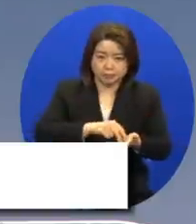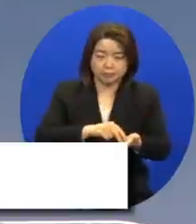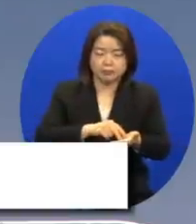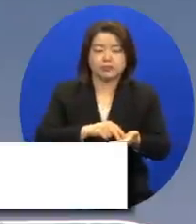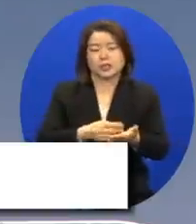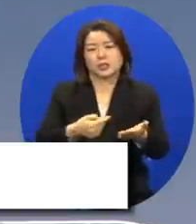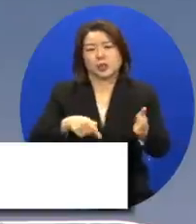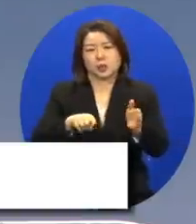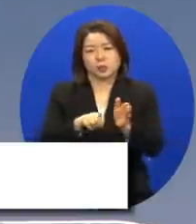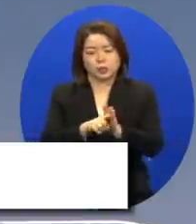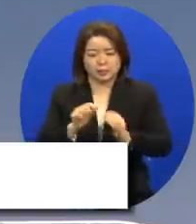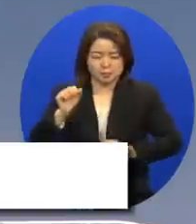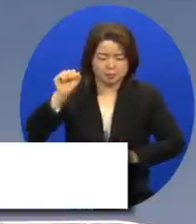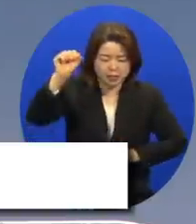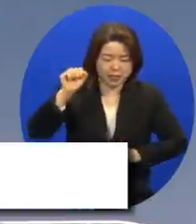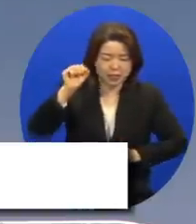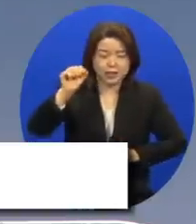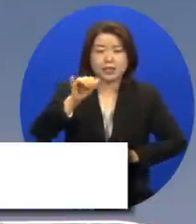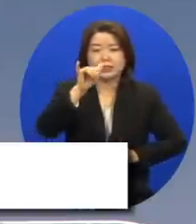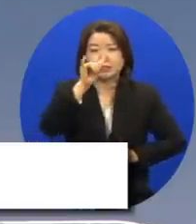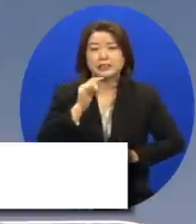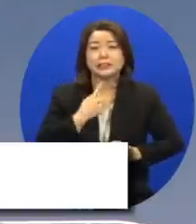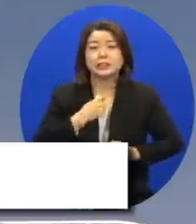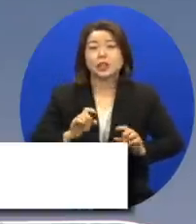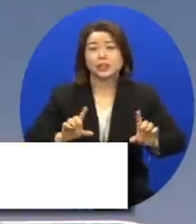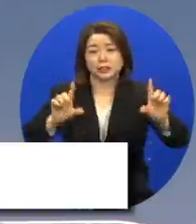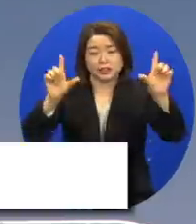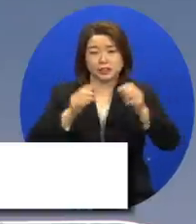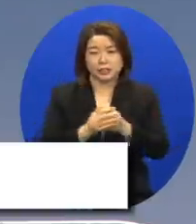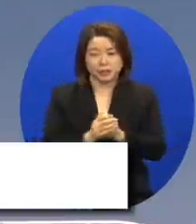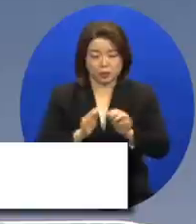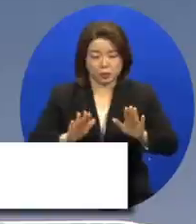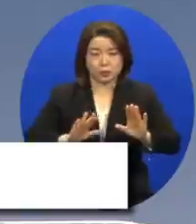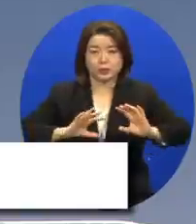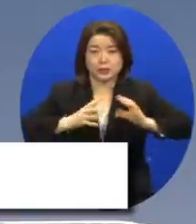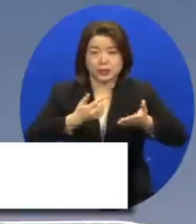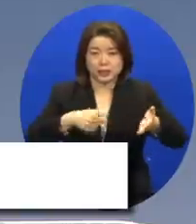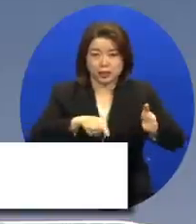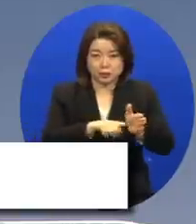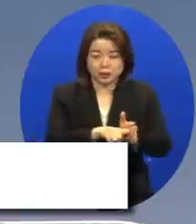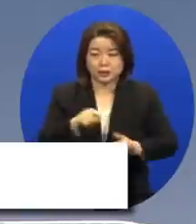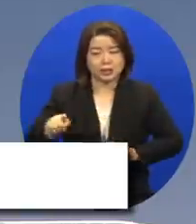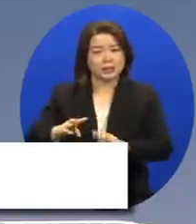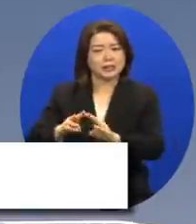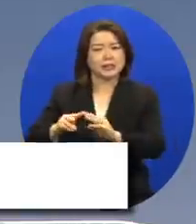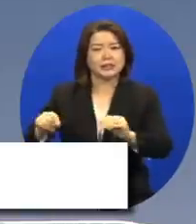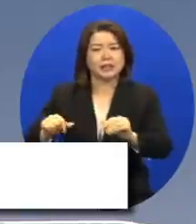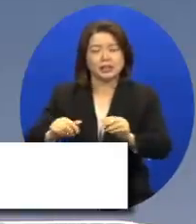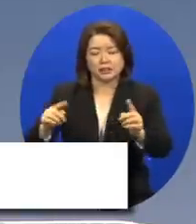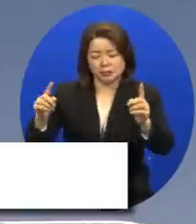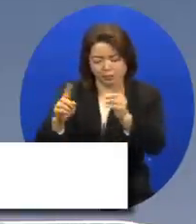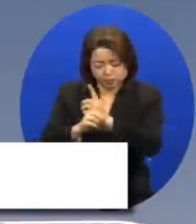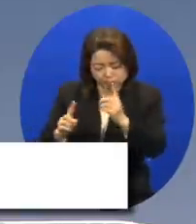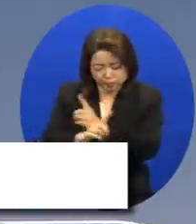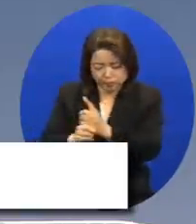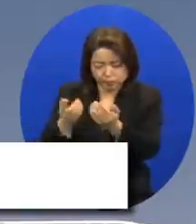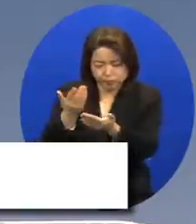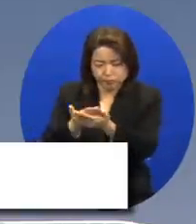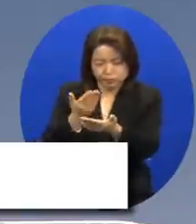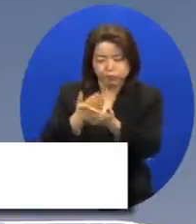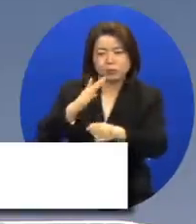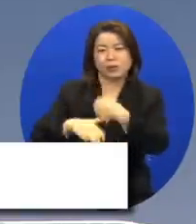입니다 오늘 나를 위해서 이 땅을 고쳐 주시기를 하나님께 기도해야